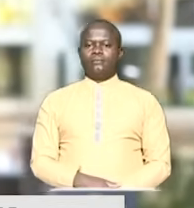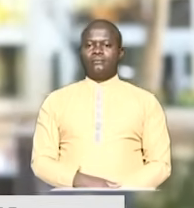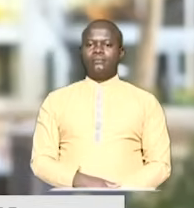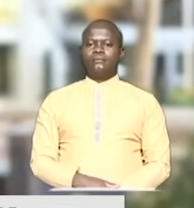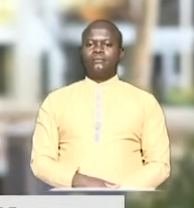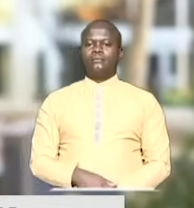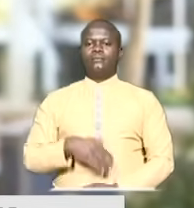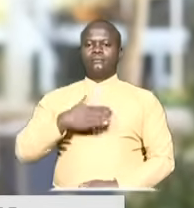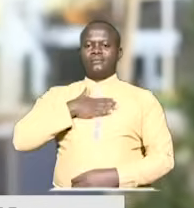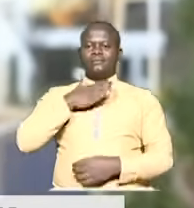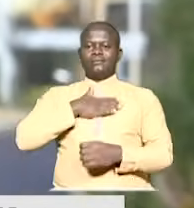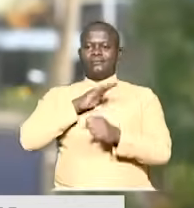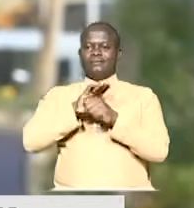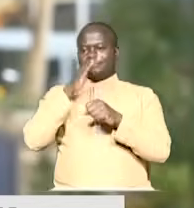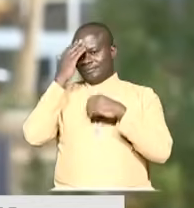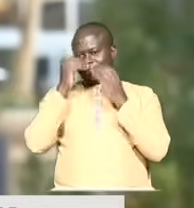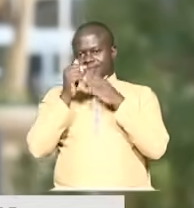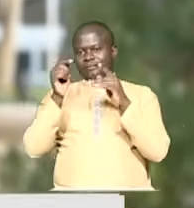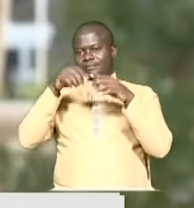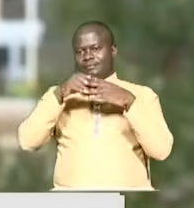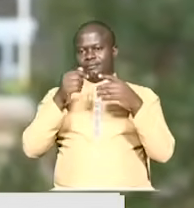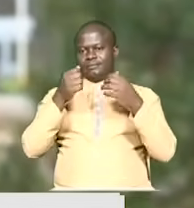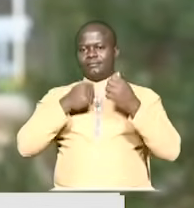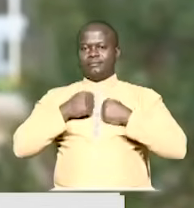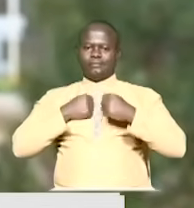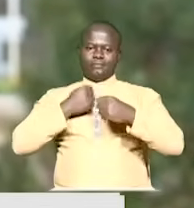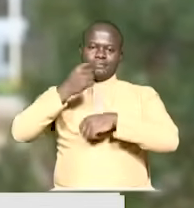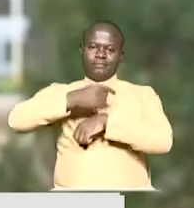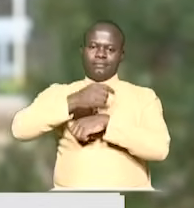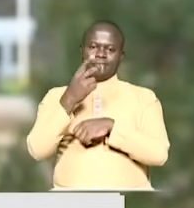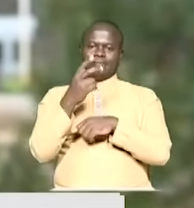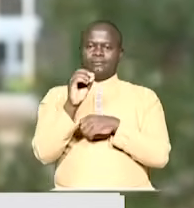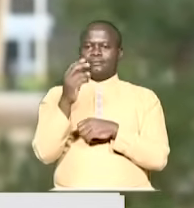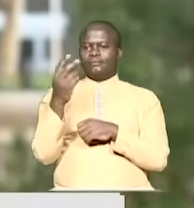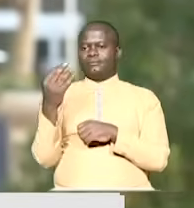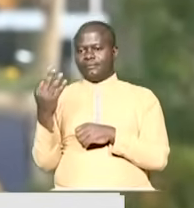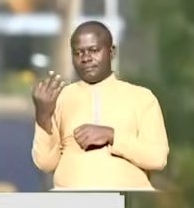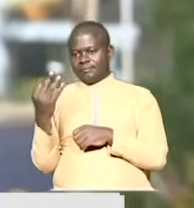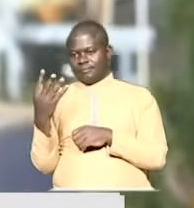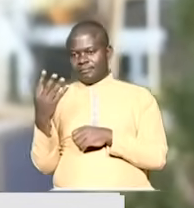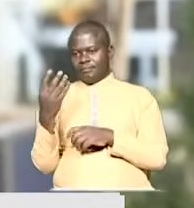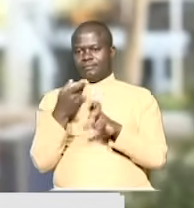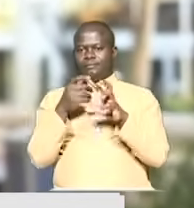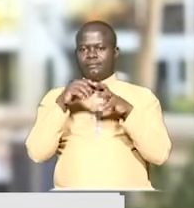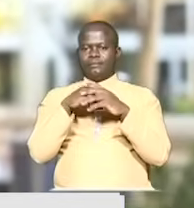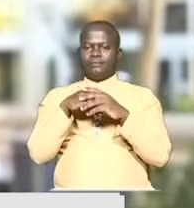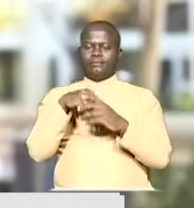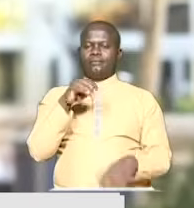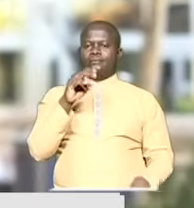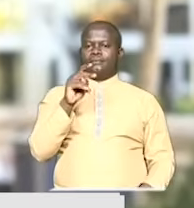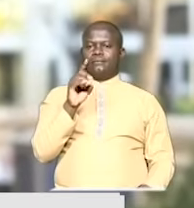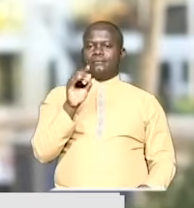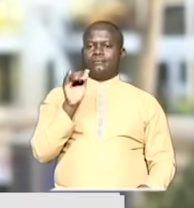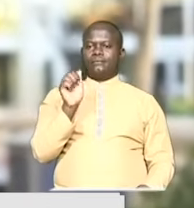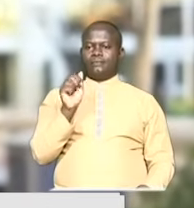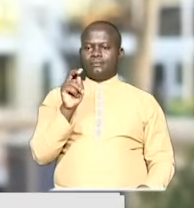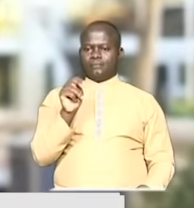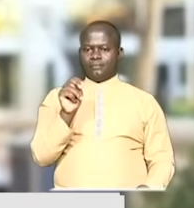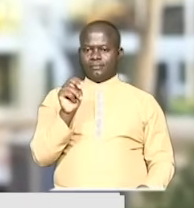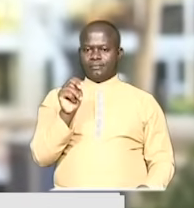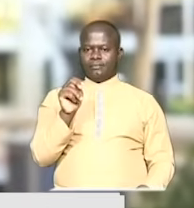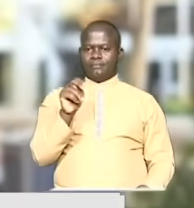ndishimye cyane kuba naje muri Rwanda Day 2024 naje nturutse muri Indiana Granger Indiana